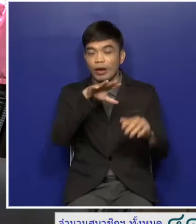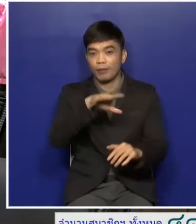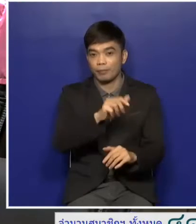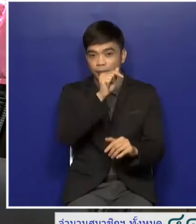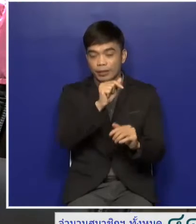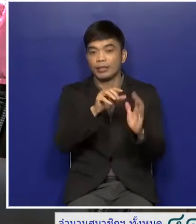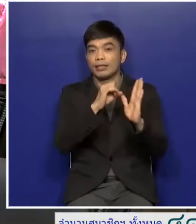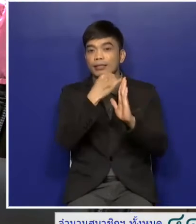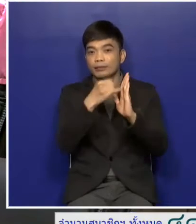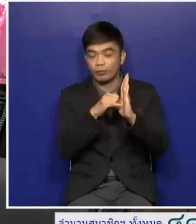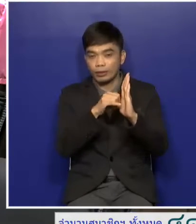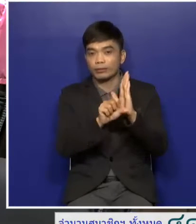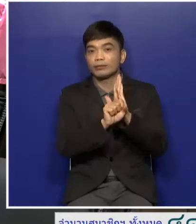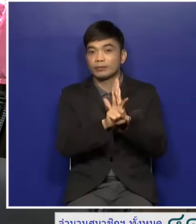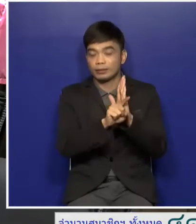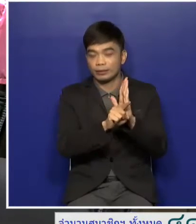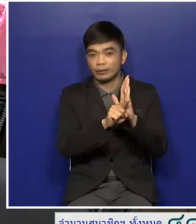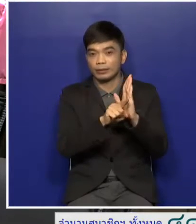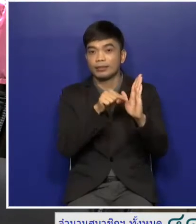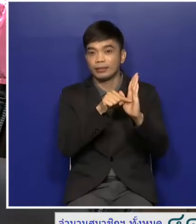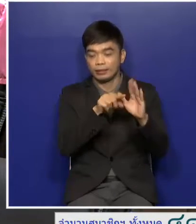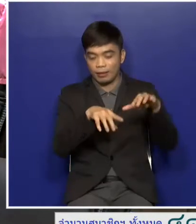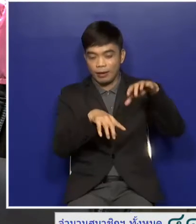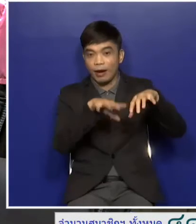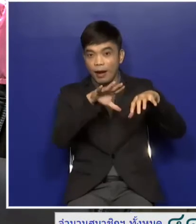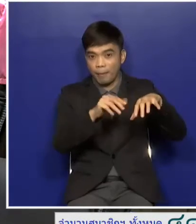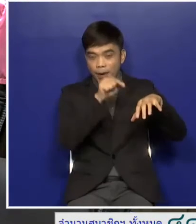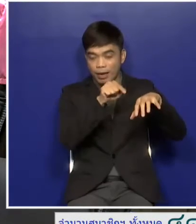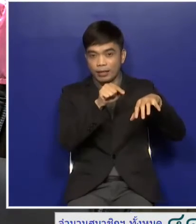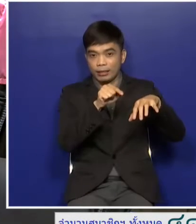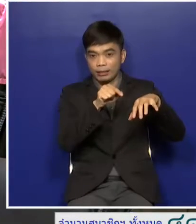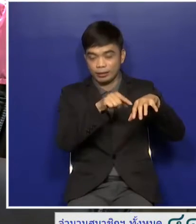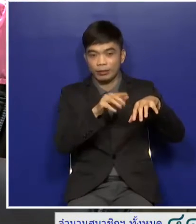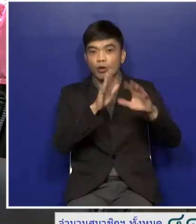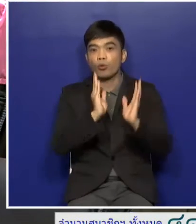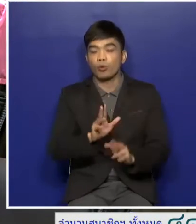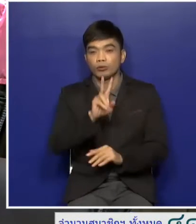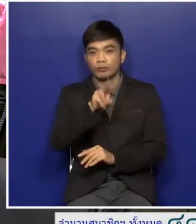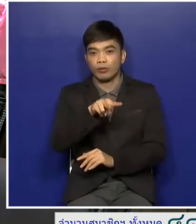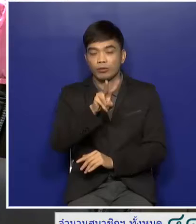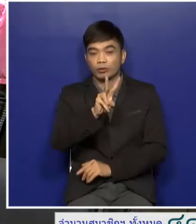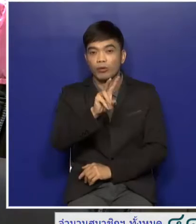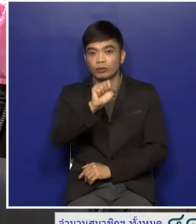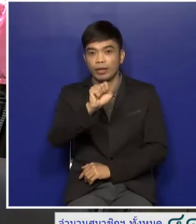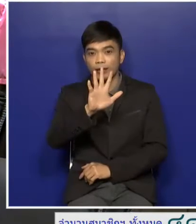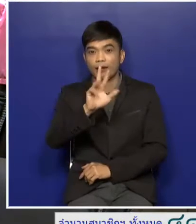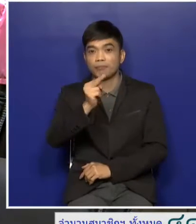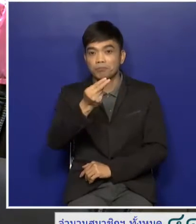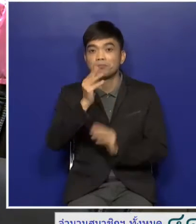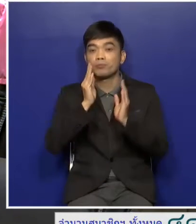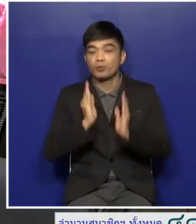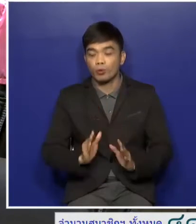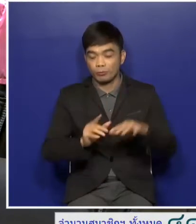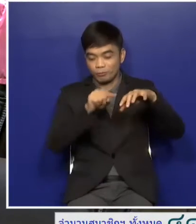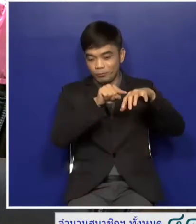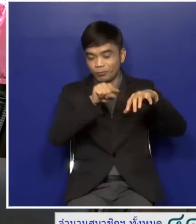ัษ์ จัหดสีสเกตสืมเนองจากอเภอรทลักษมีประชากร 250,000 คนมีถนนที่เข้ามาตัอเภอร